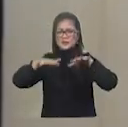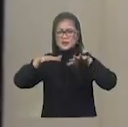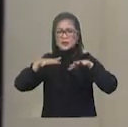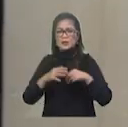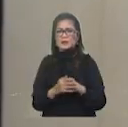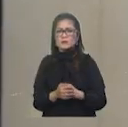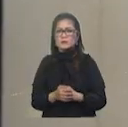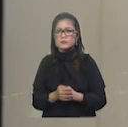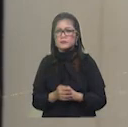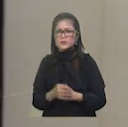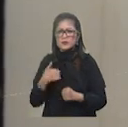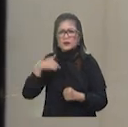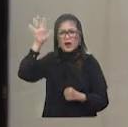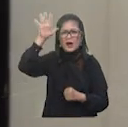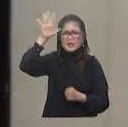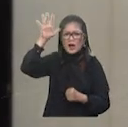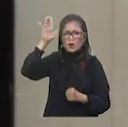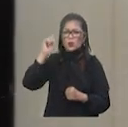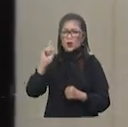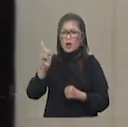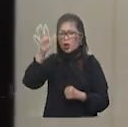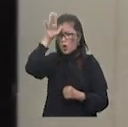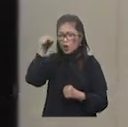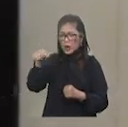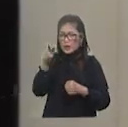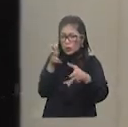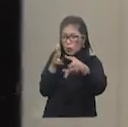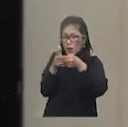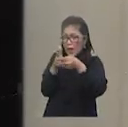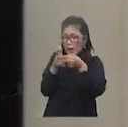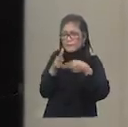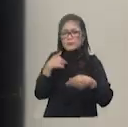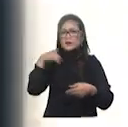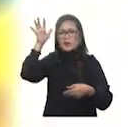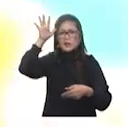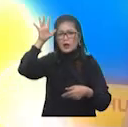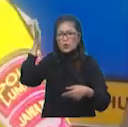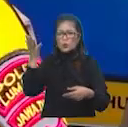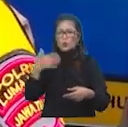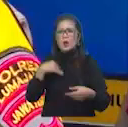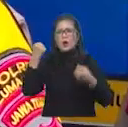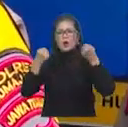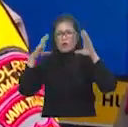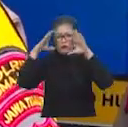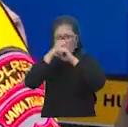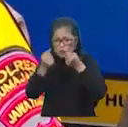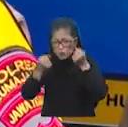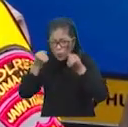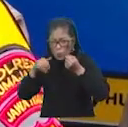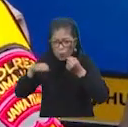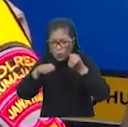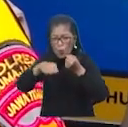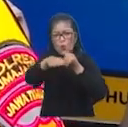nggak tahu kalau ada orang yang nyuting itu, ya nggak tahu saya. Ya nggak mikir itu. Ya. Dan belum memiliki